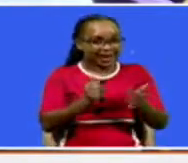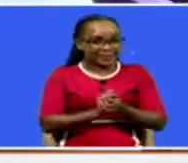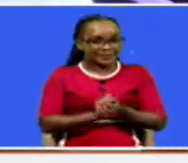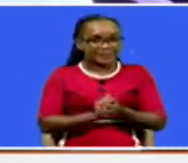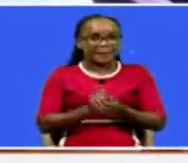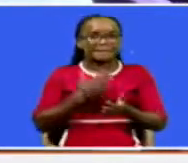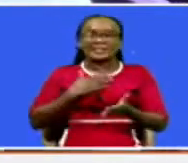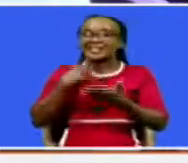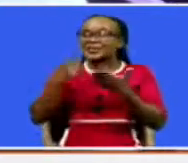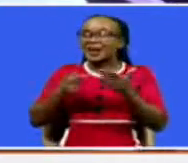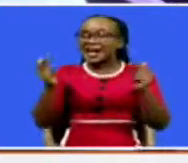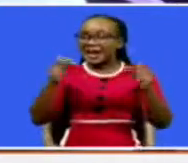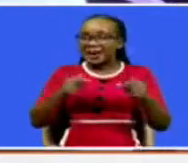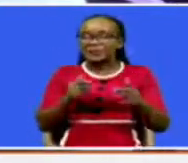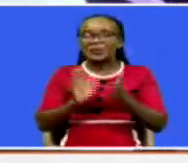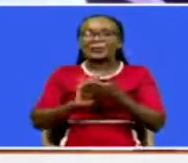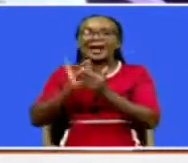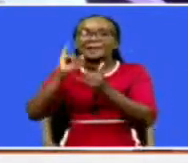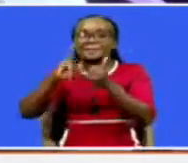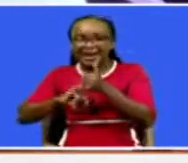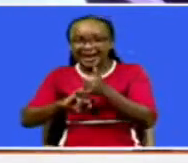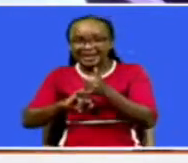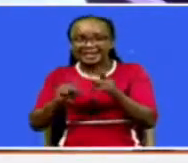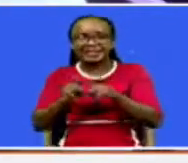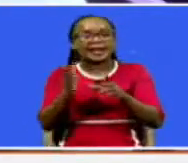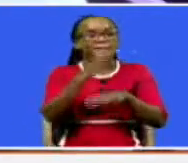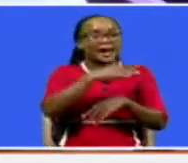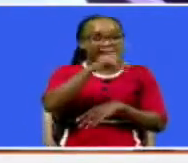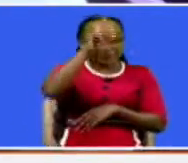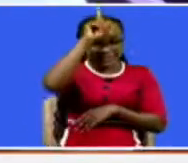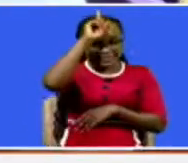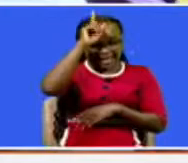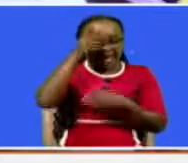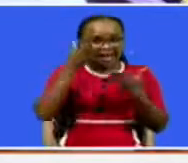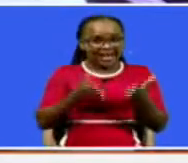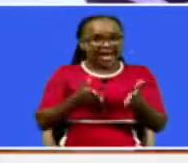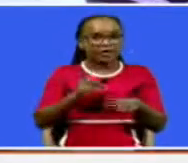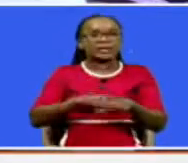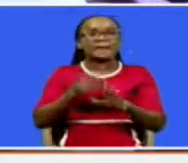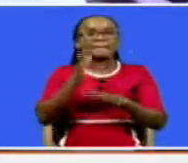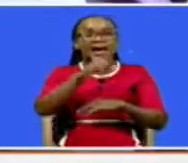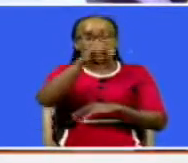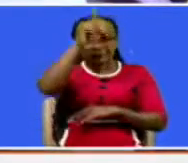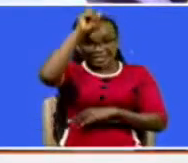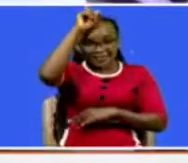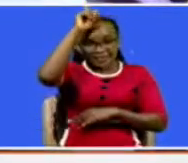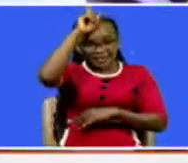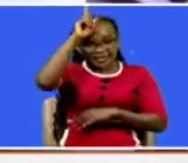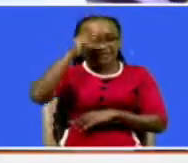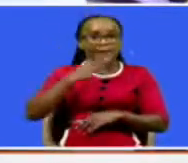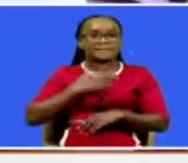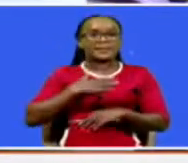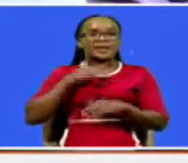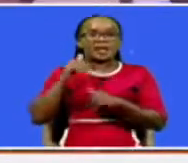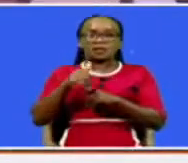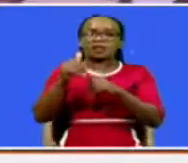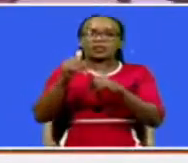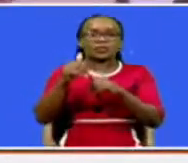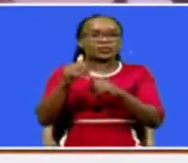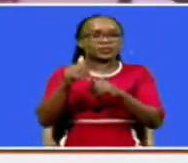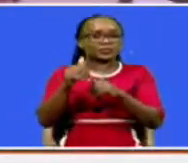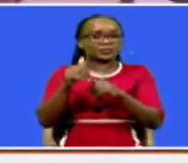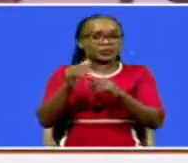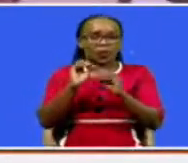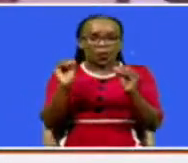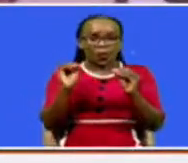mimi namwambia mimi nakuja kuolewa na yeye anarudi risafu. Sasa kwenda risafu, mimi bado kumfuata tena.